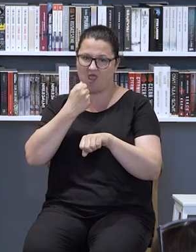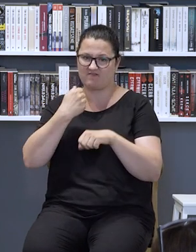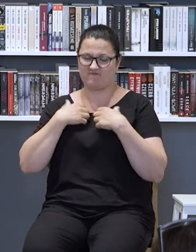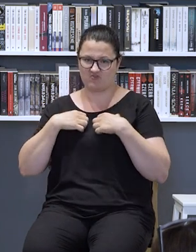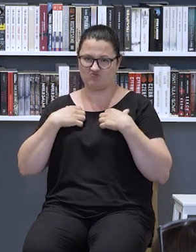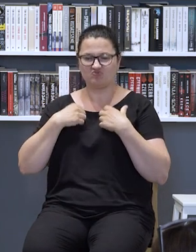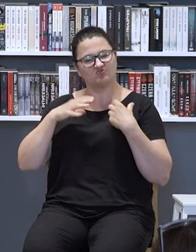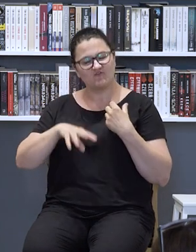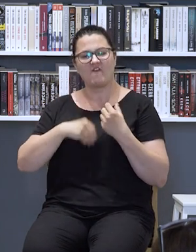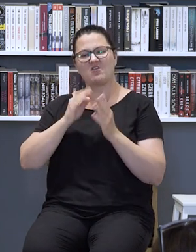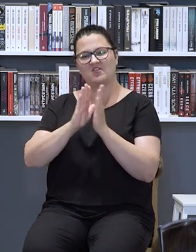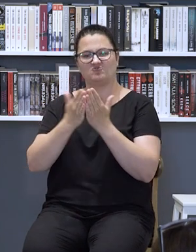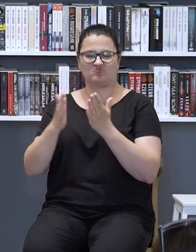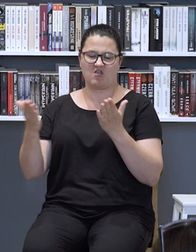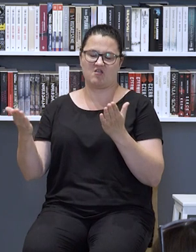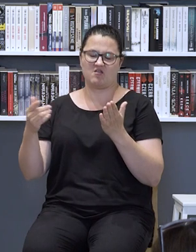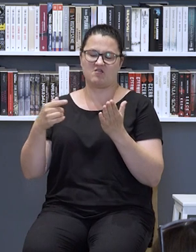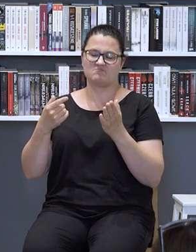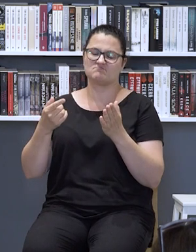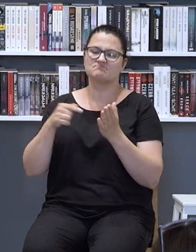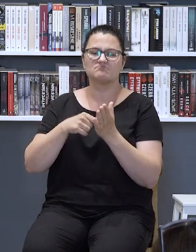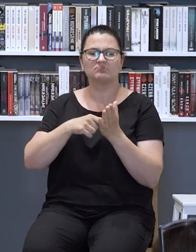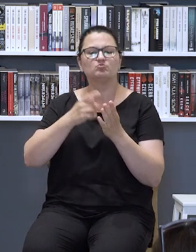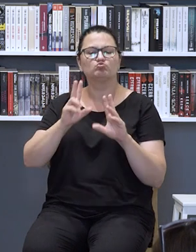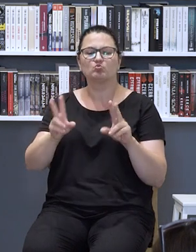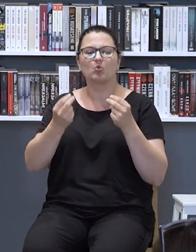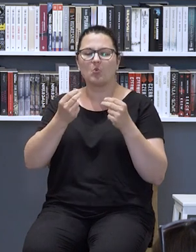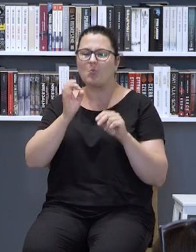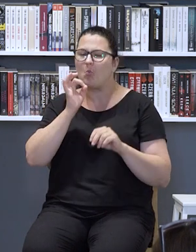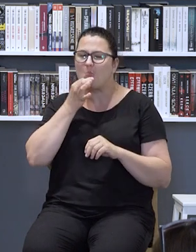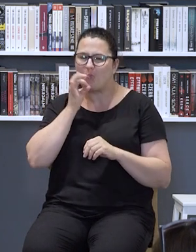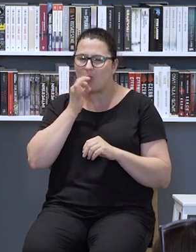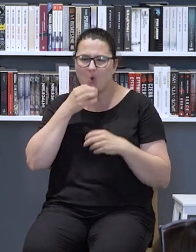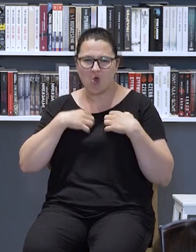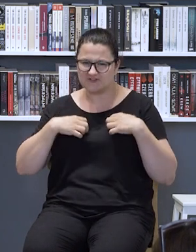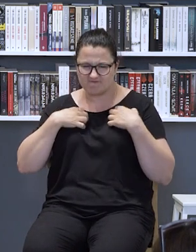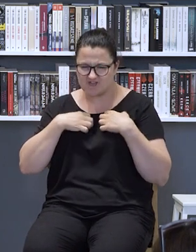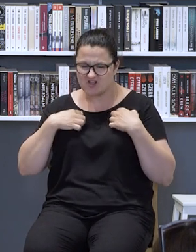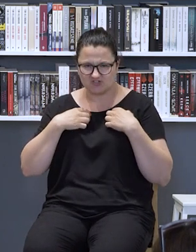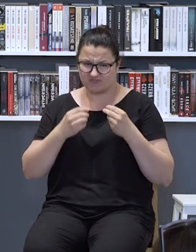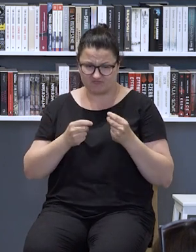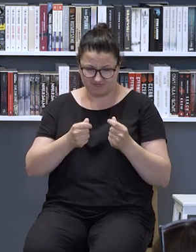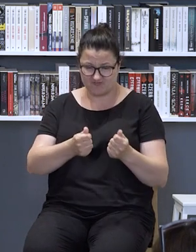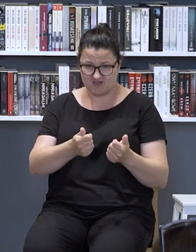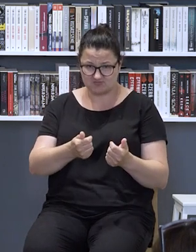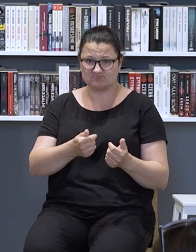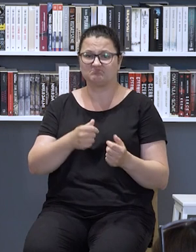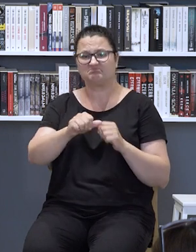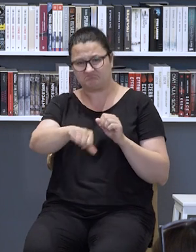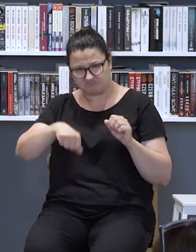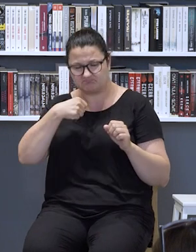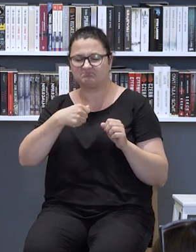na skórze albo bardzo młodych zwierząt, albo no, w tak